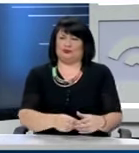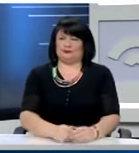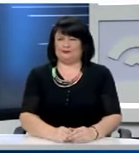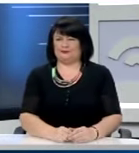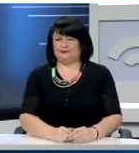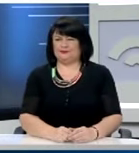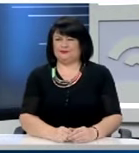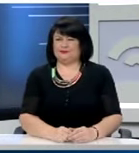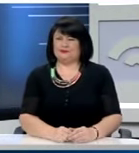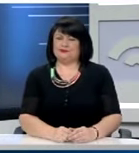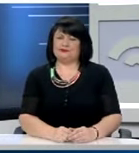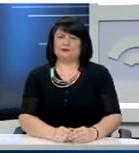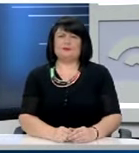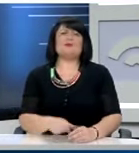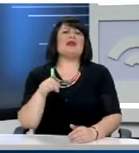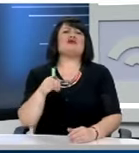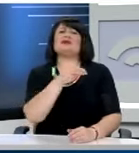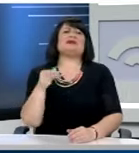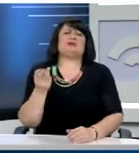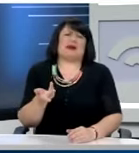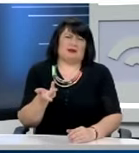λίγα στους πολλούς και πολλά στους λίγους